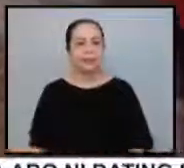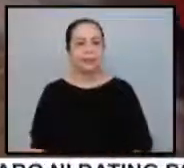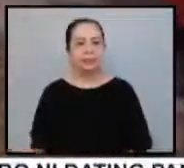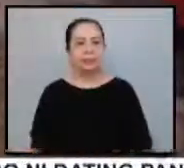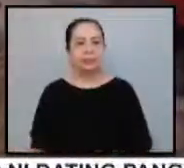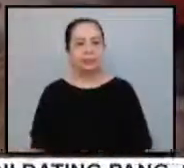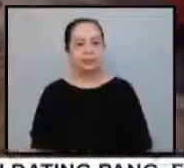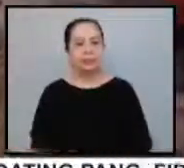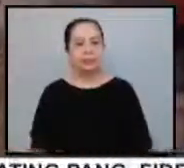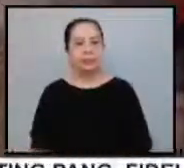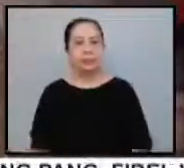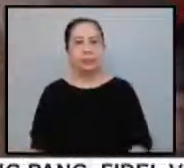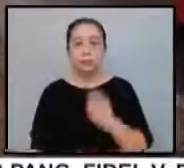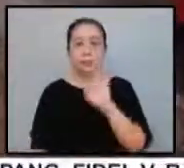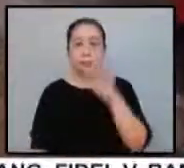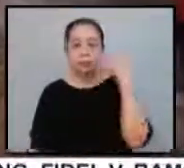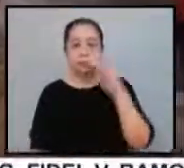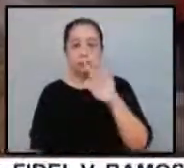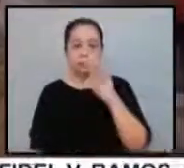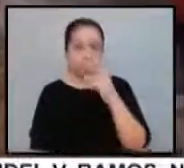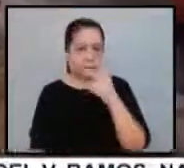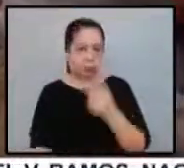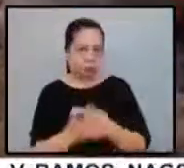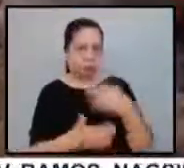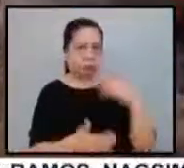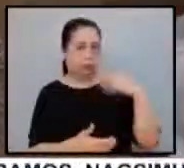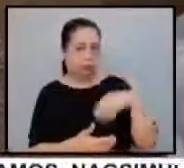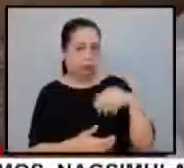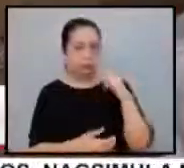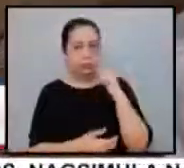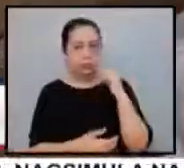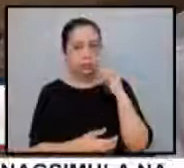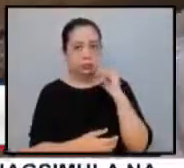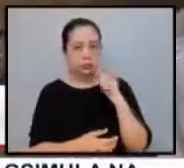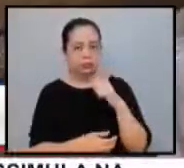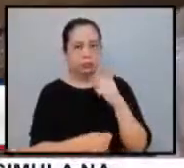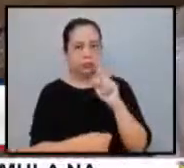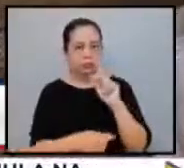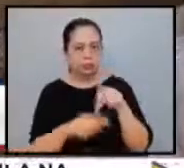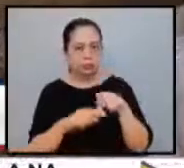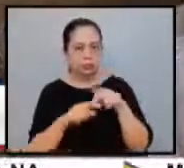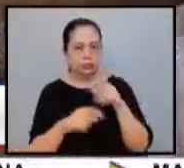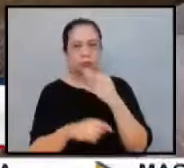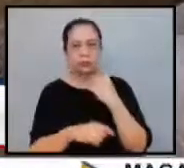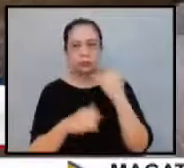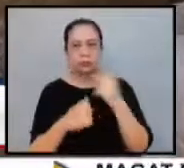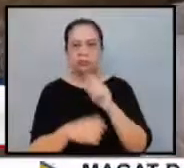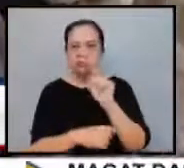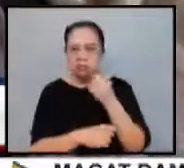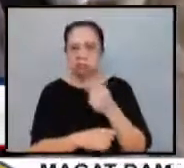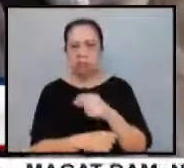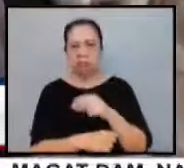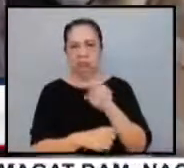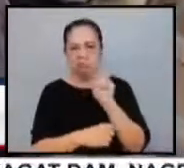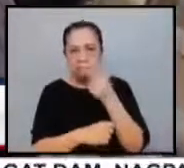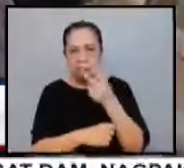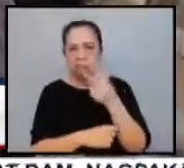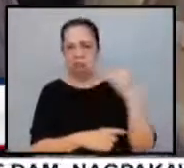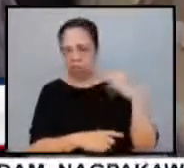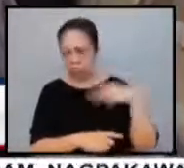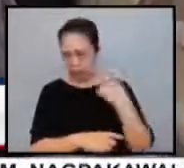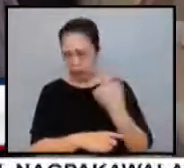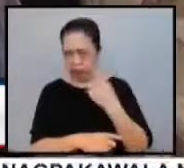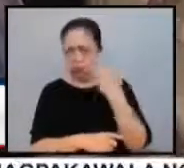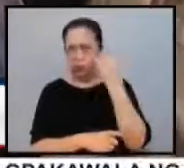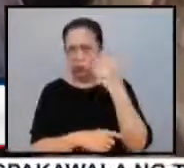Kung dati 5 piso pa ang tubo ni Ninian sa kada kilo ng asukal, ngayon nasa 1 piso hanggang 2 piso na lang. Bunso ito ng